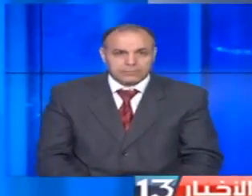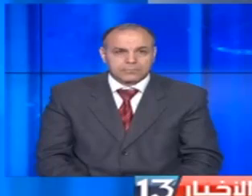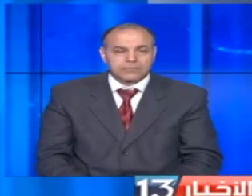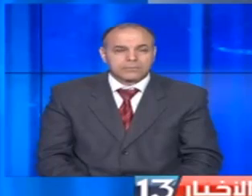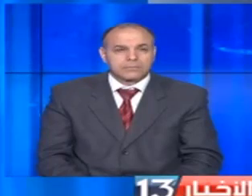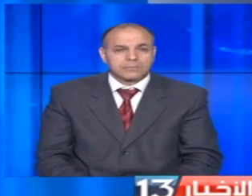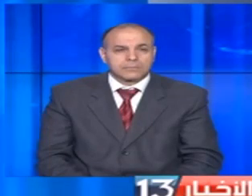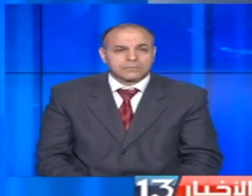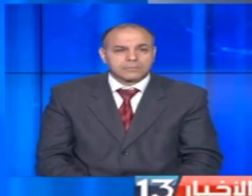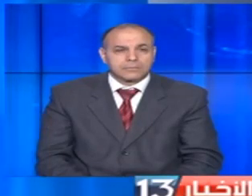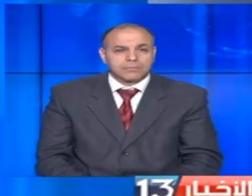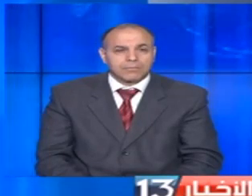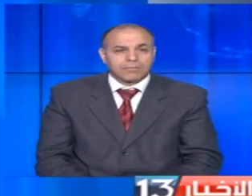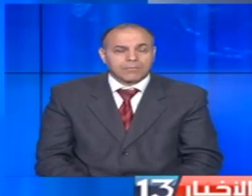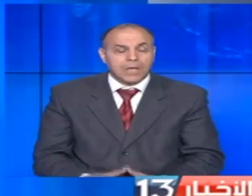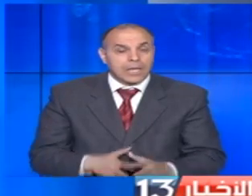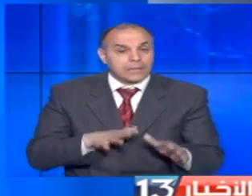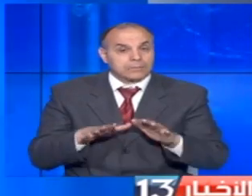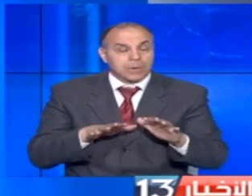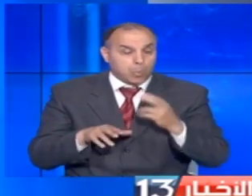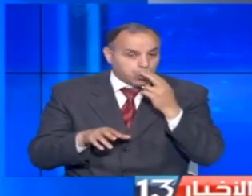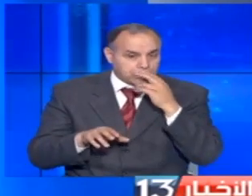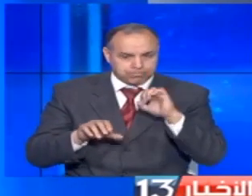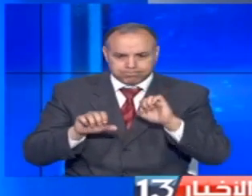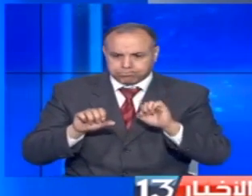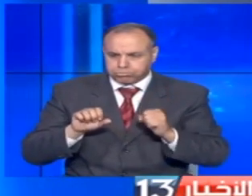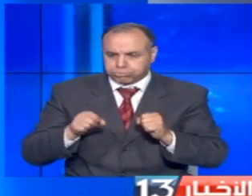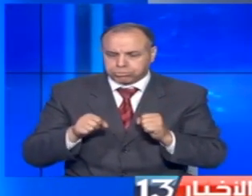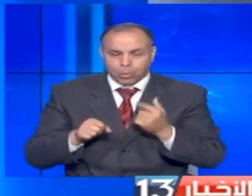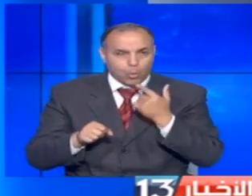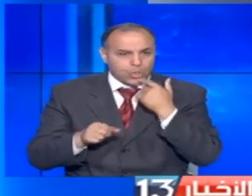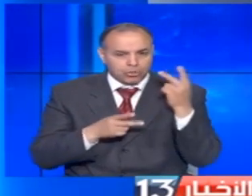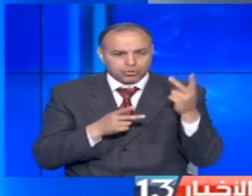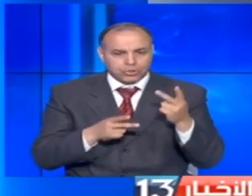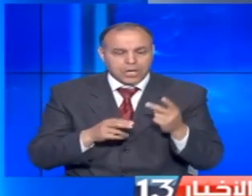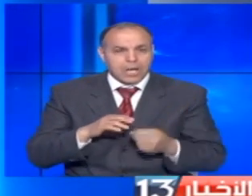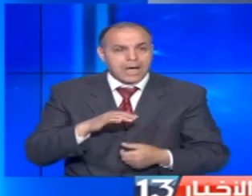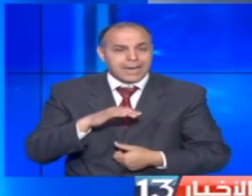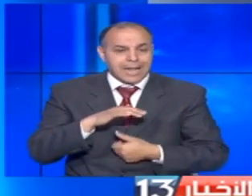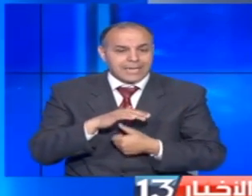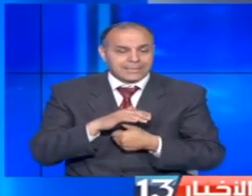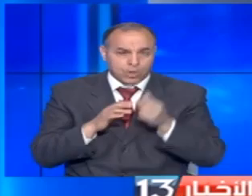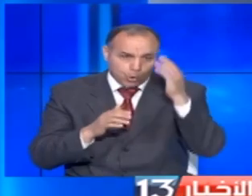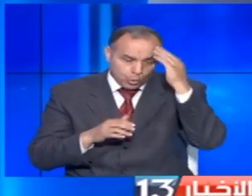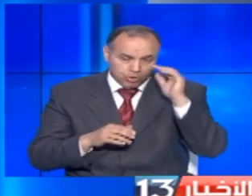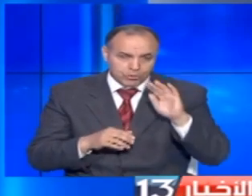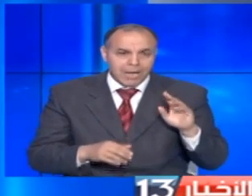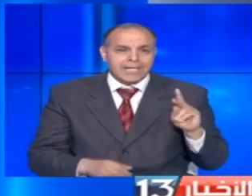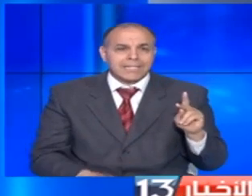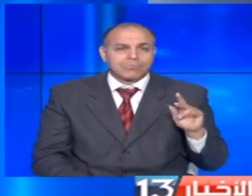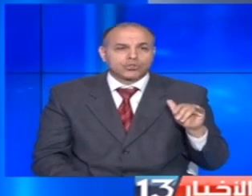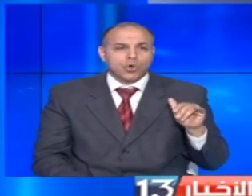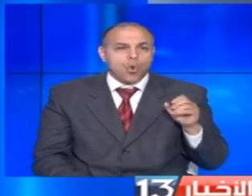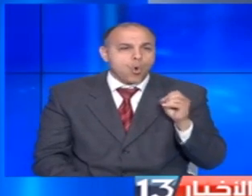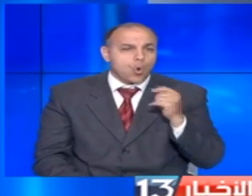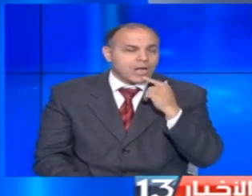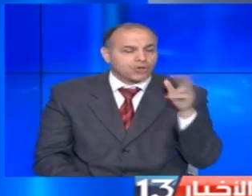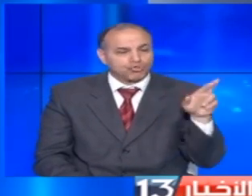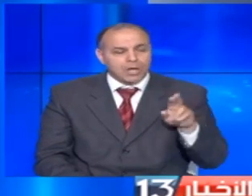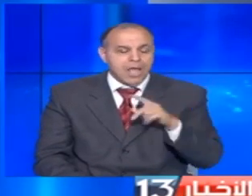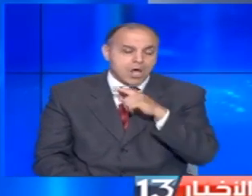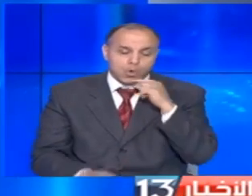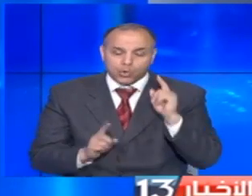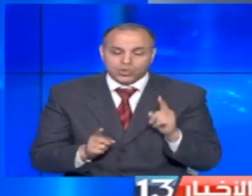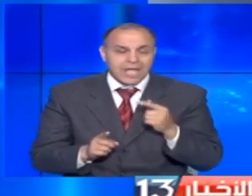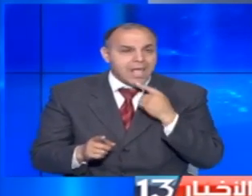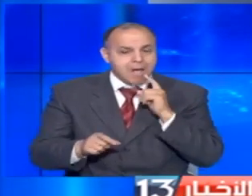الصراع وسط اجراءات امنيه مشدده وصل اليوم زعيم كوريا الشماليه كيم جونغ اون الى روسيا